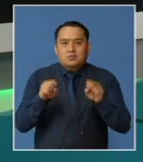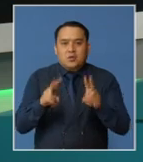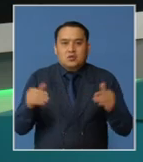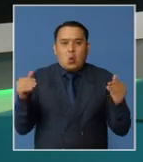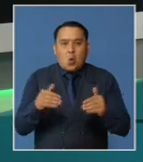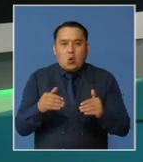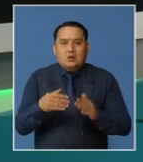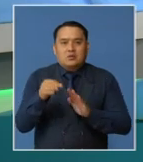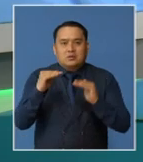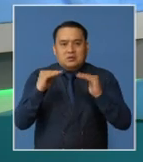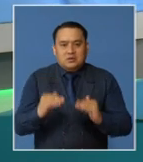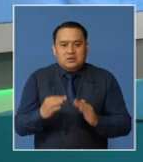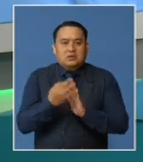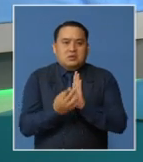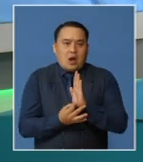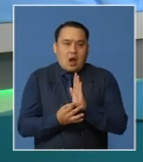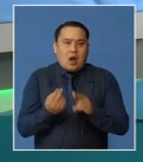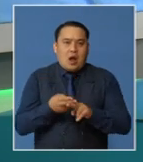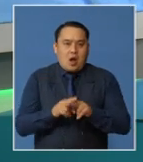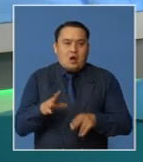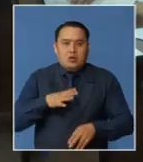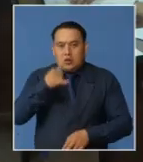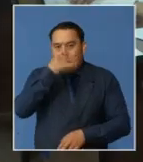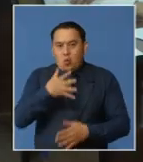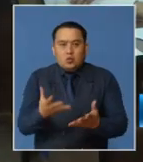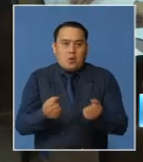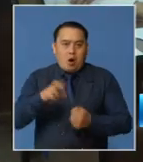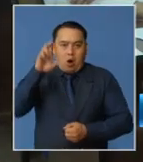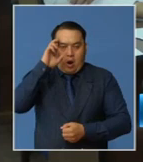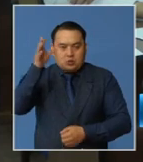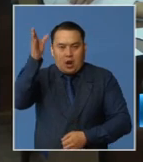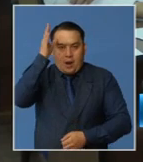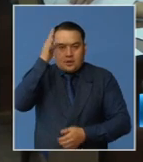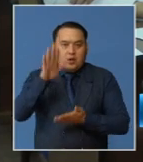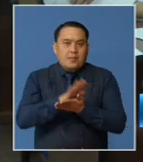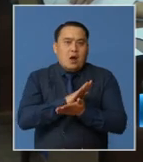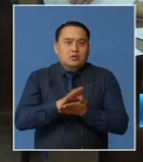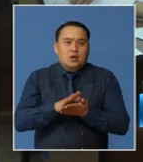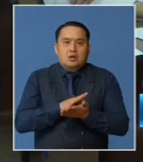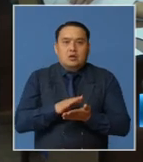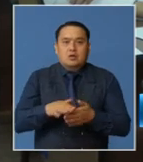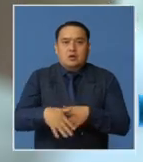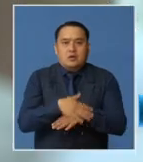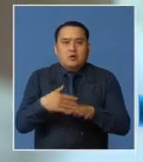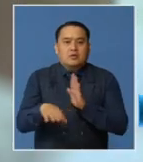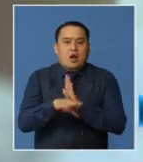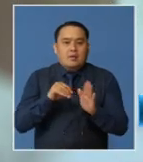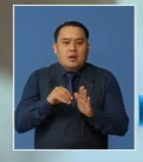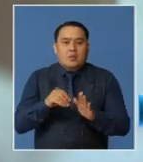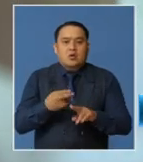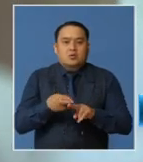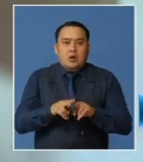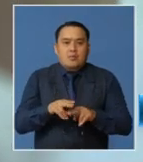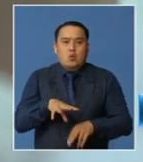спецколледжей набирают низкие баллы на тестировании. Тем самым не могут получить государственный образовательный грант, говорят народные избранники. Депутат